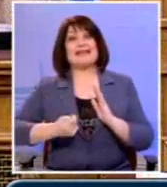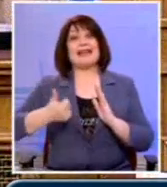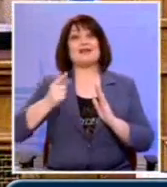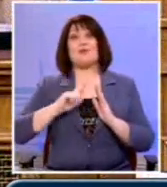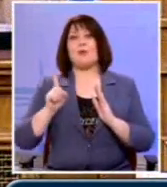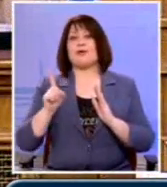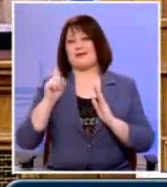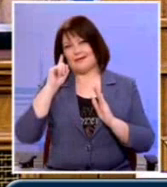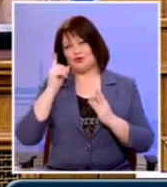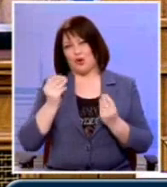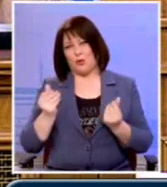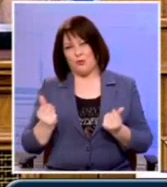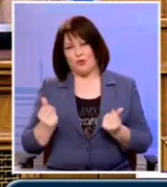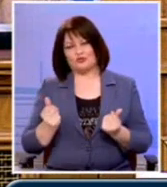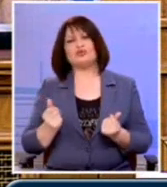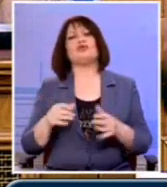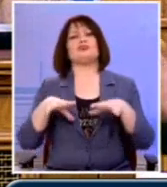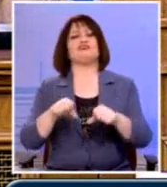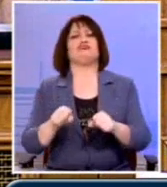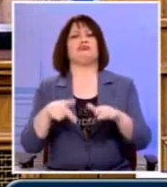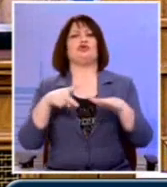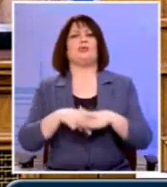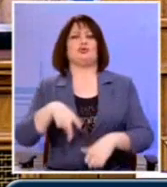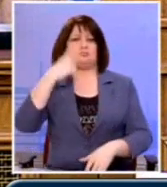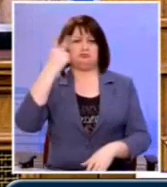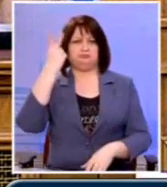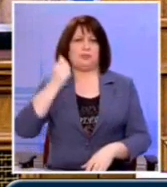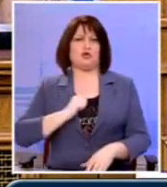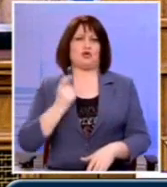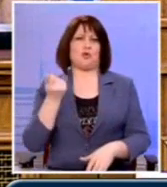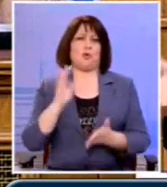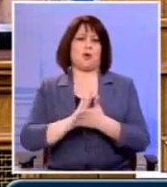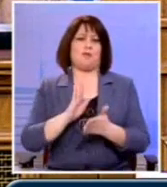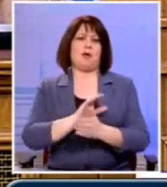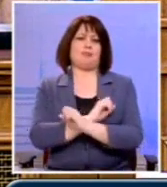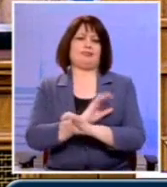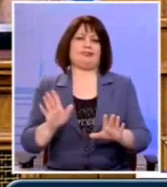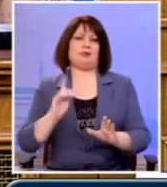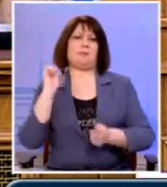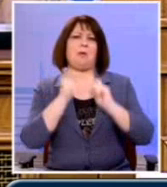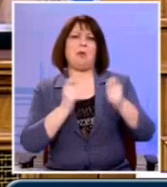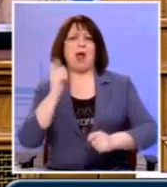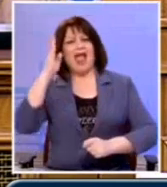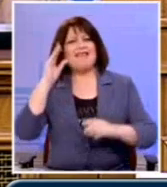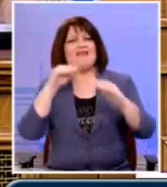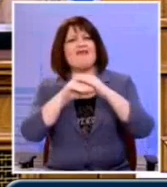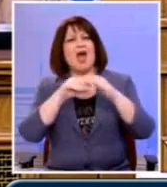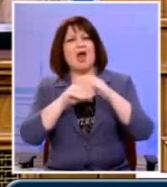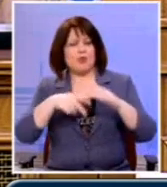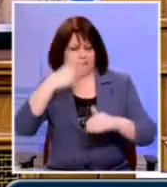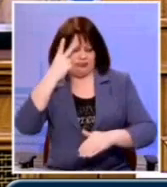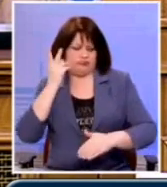καθεστώς. Ότι οι τράπεζες μπορούν να κόβουν όσο θέλουν ιδιωτικό χρήμα και να πληρώνουν τους εαυτούς τους όσο, όσο τους